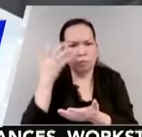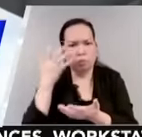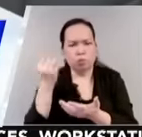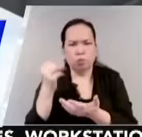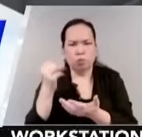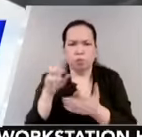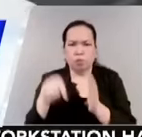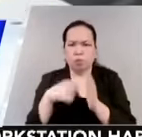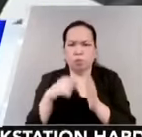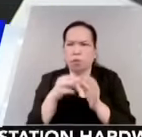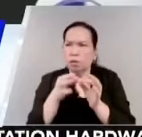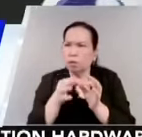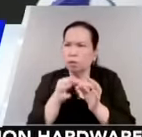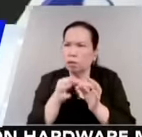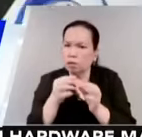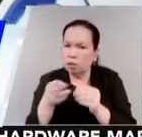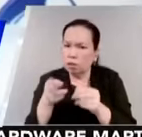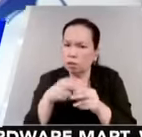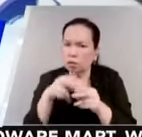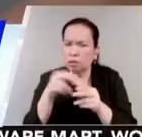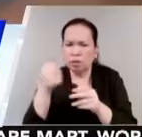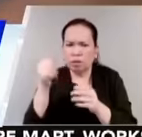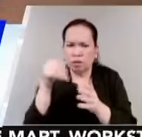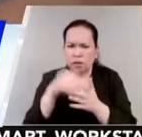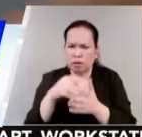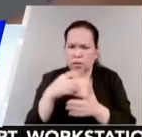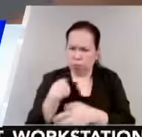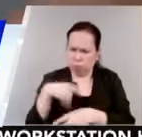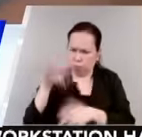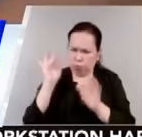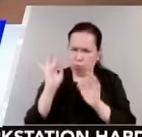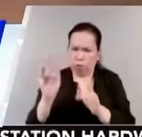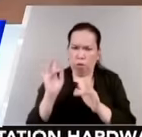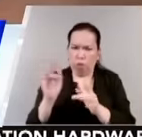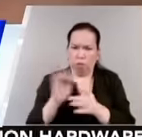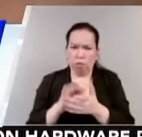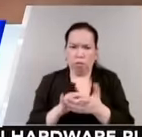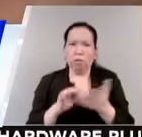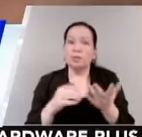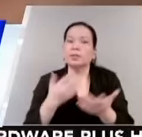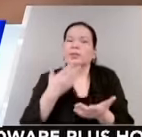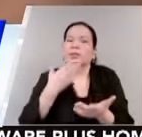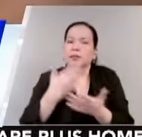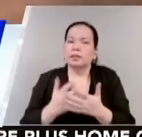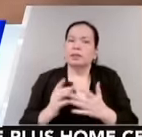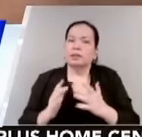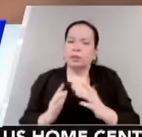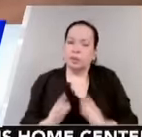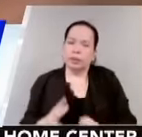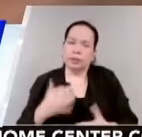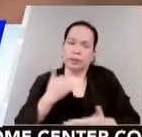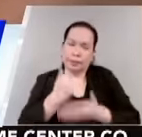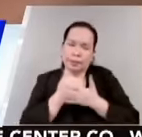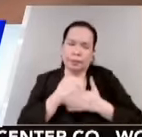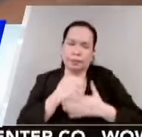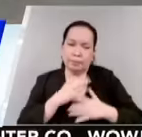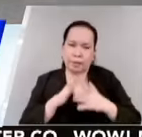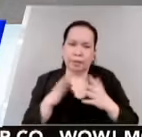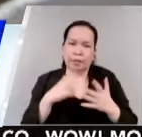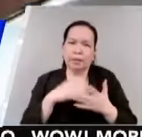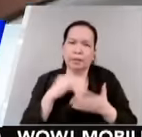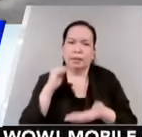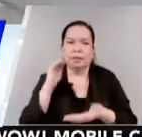ng konti, maabot ang 10,000. Napakasakit naman nun. Napakaganda po. Ang sarap sa pakiramdam. At least po kahit pa paano nakapag-relax na kami